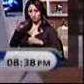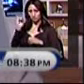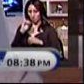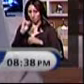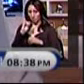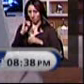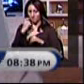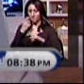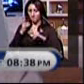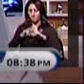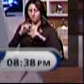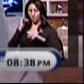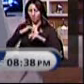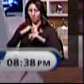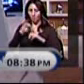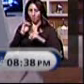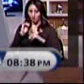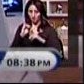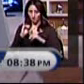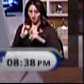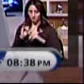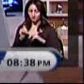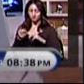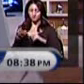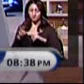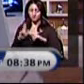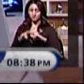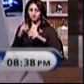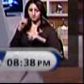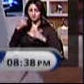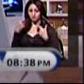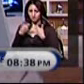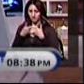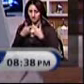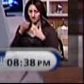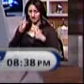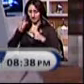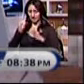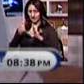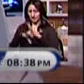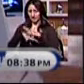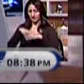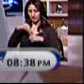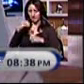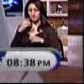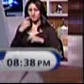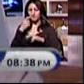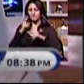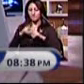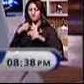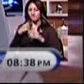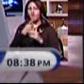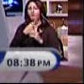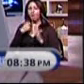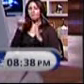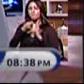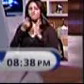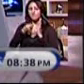اكتر احساس ووجدان. يعني انت يعني علاقتك بالروايه هي علاقتك بقصه حب، واخد بالك؟ فانت